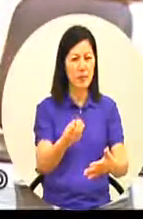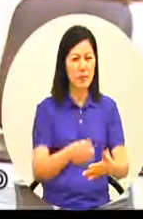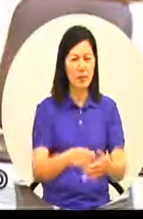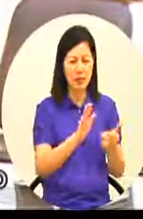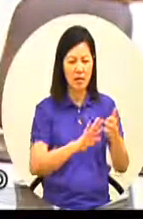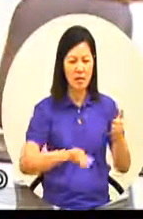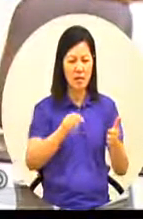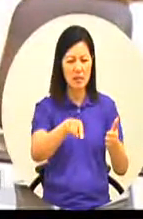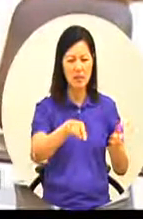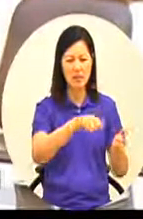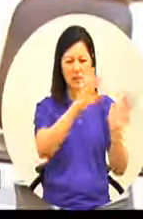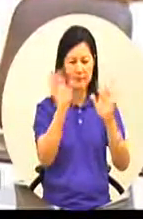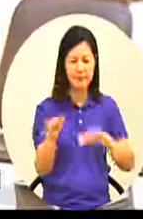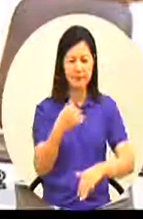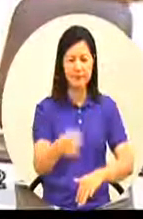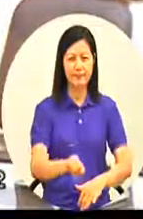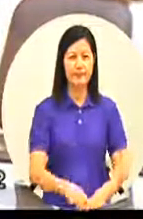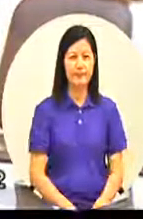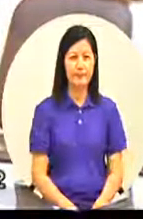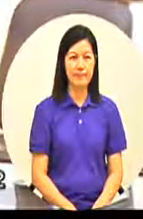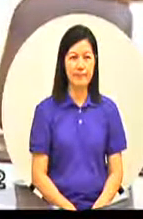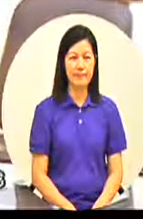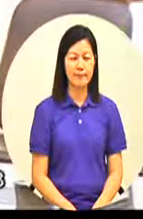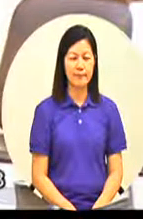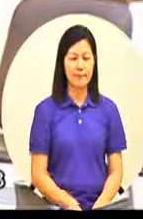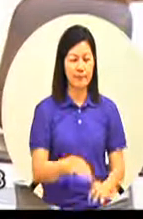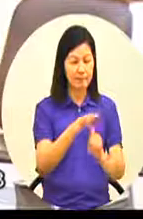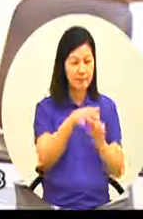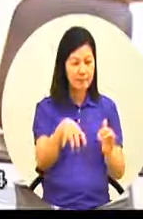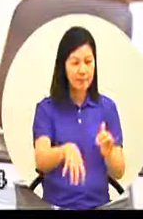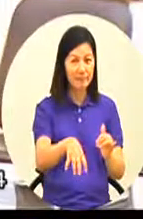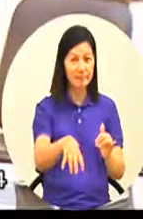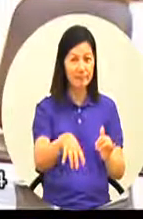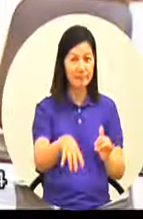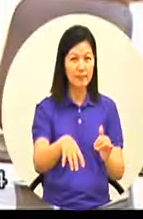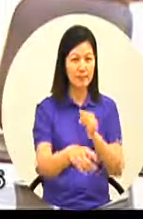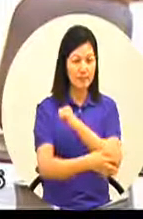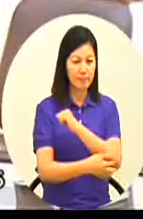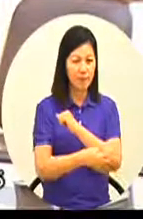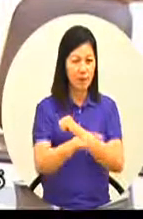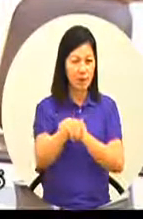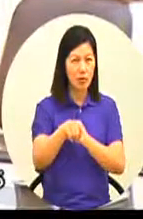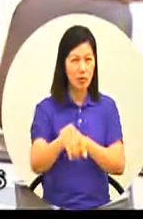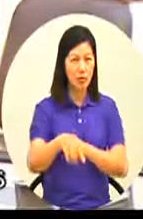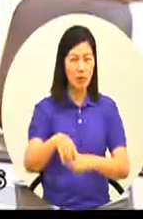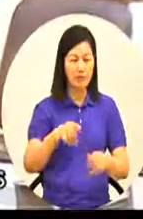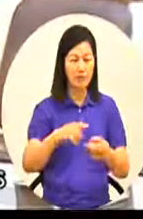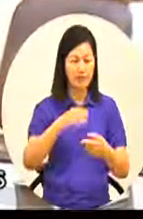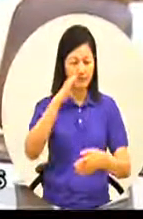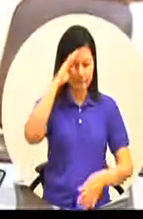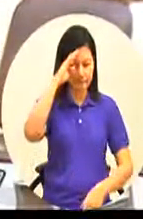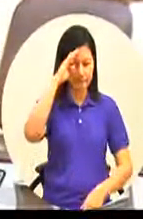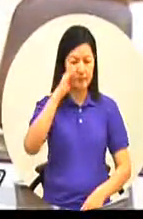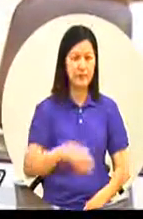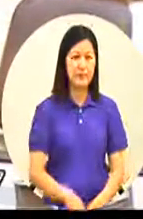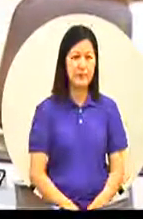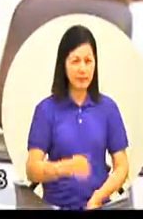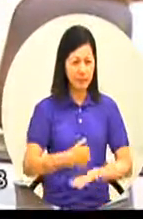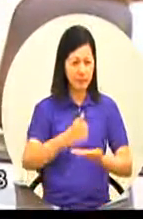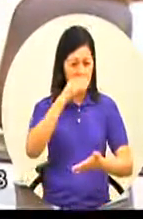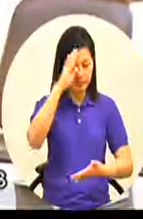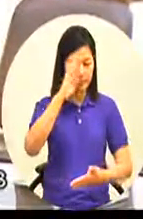局面，所以我也把殡葬处所有的同仁们，我给你们表示敬意。因为